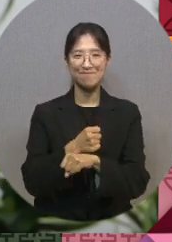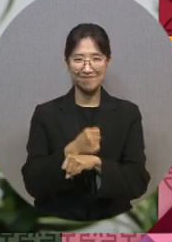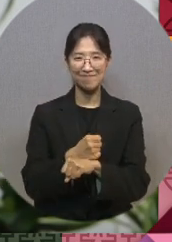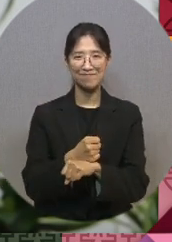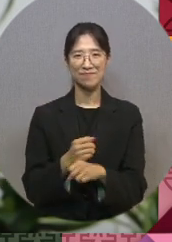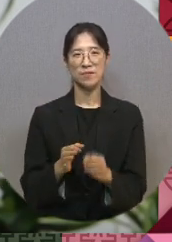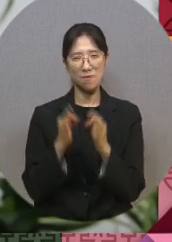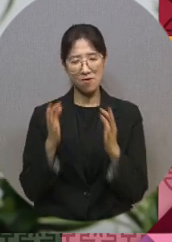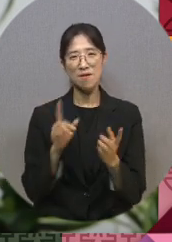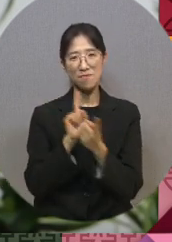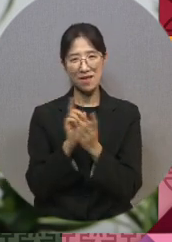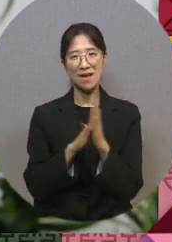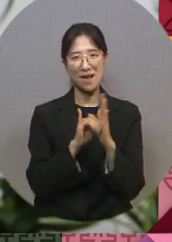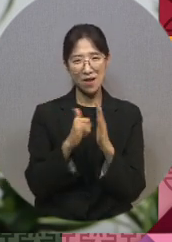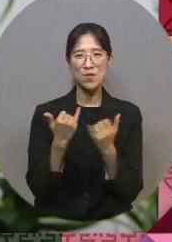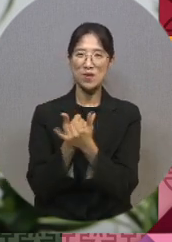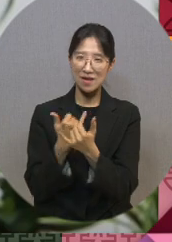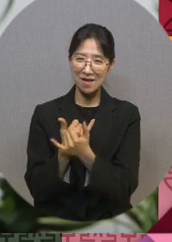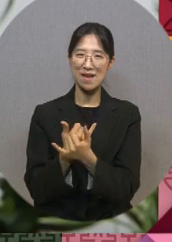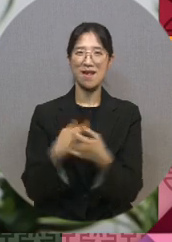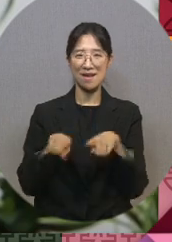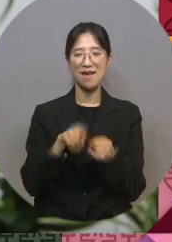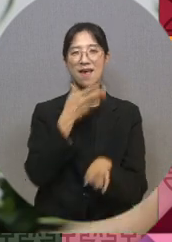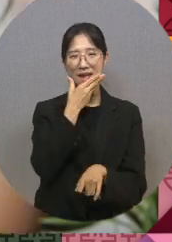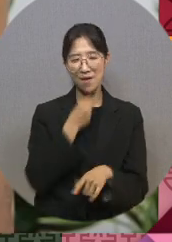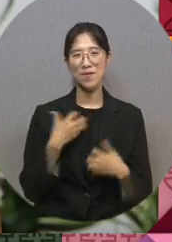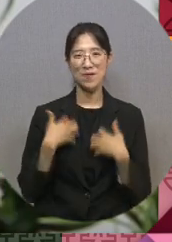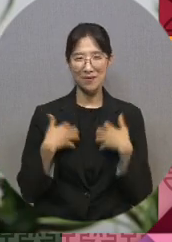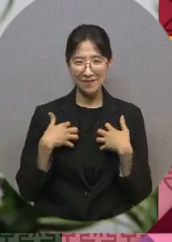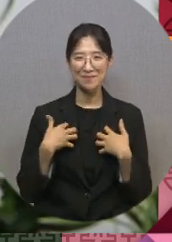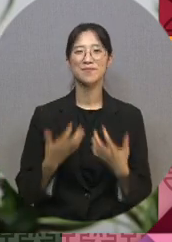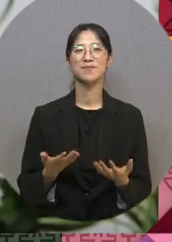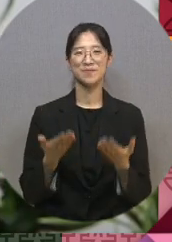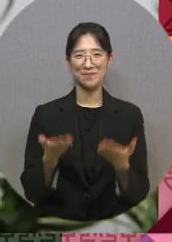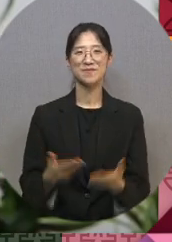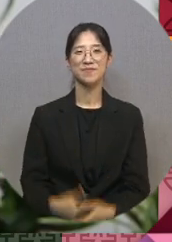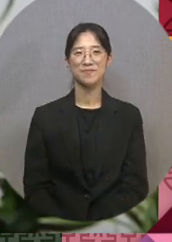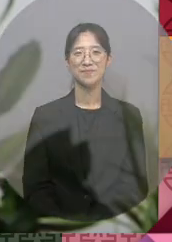다하겠습니다. 오랜만에 만난 가족 친지들과 행복한 추석 명절 되세요.